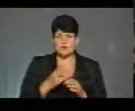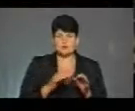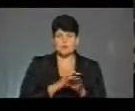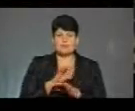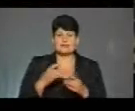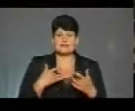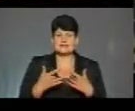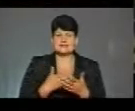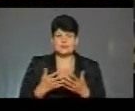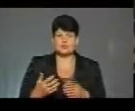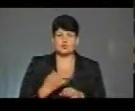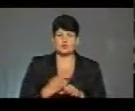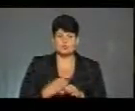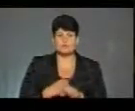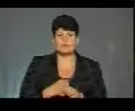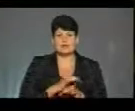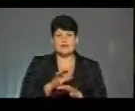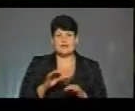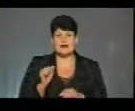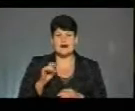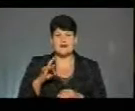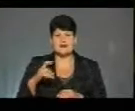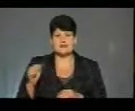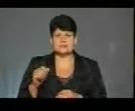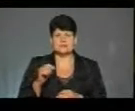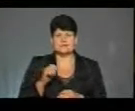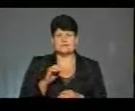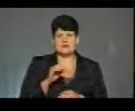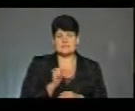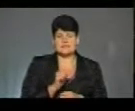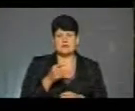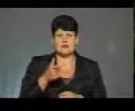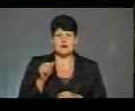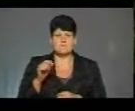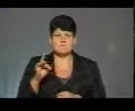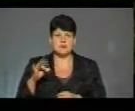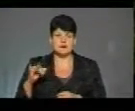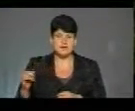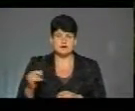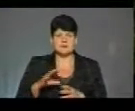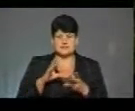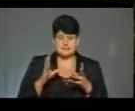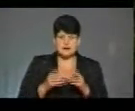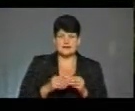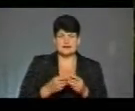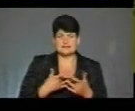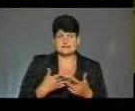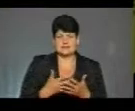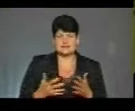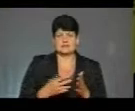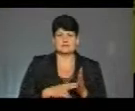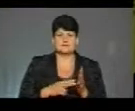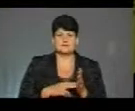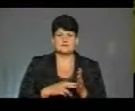розробили інженер-проектант Володимир Демчук та архітектор Арсен Габрик. Загальна вартість сцени 500 тисяч гривень. Будувати її